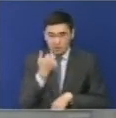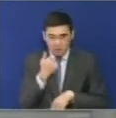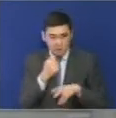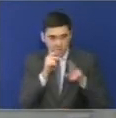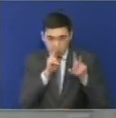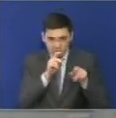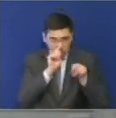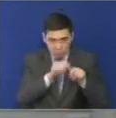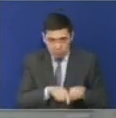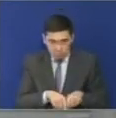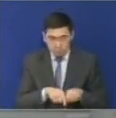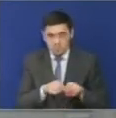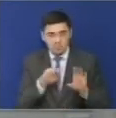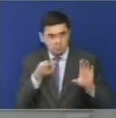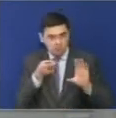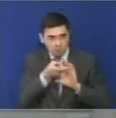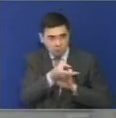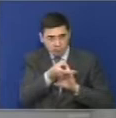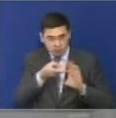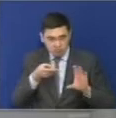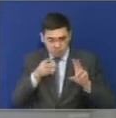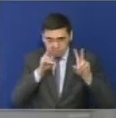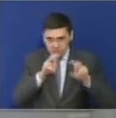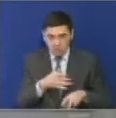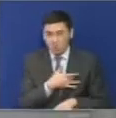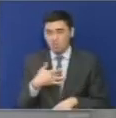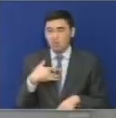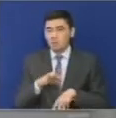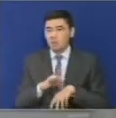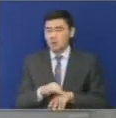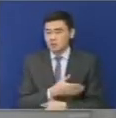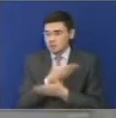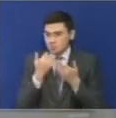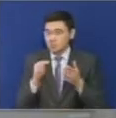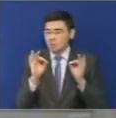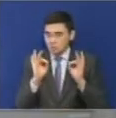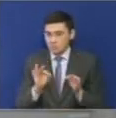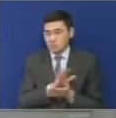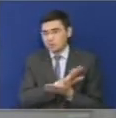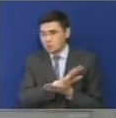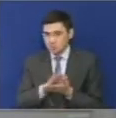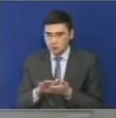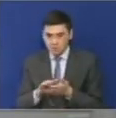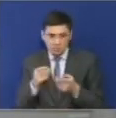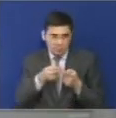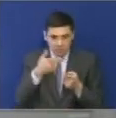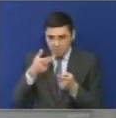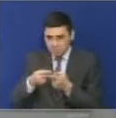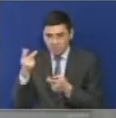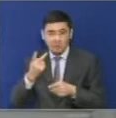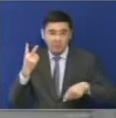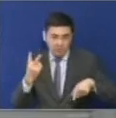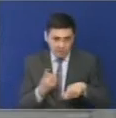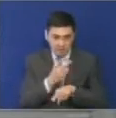компьютерлік томографияда ешқандай пневмония белгілері жоқ. 2 мәрте анализдері коронавирус